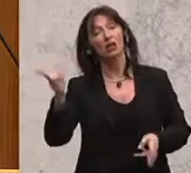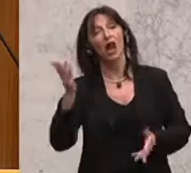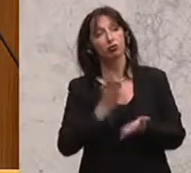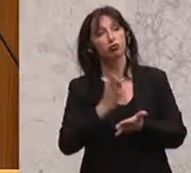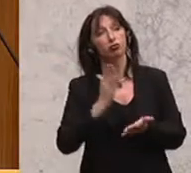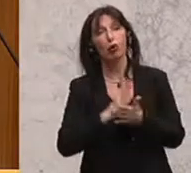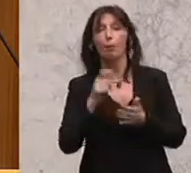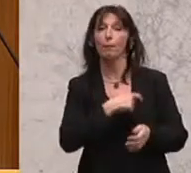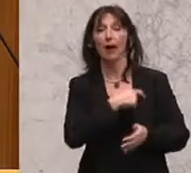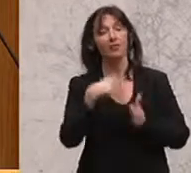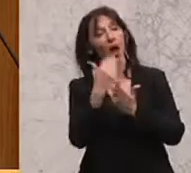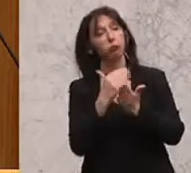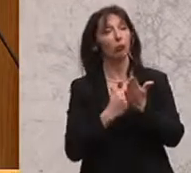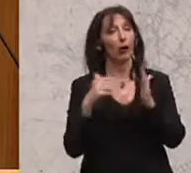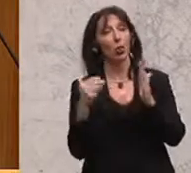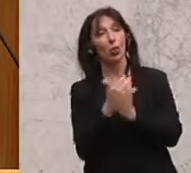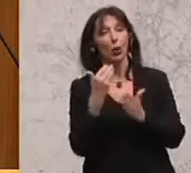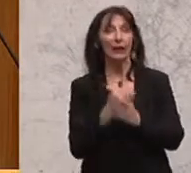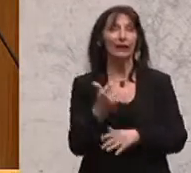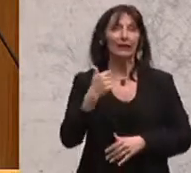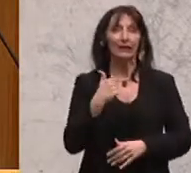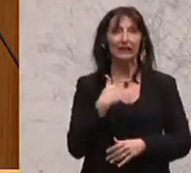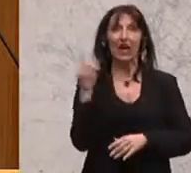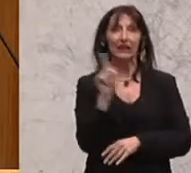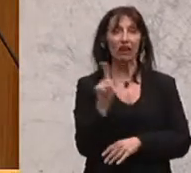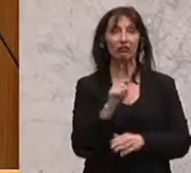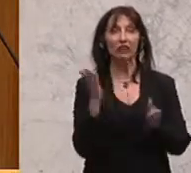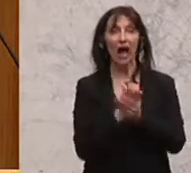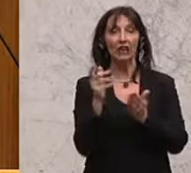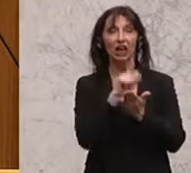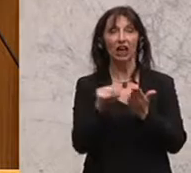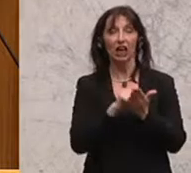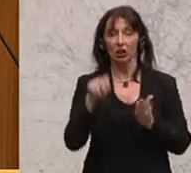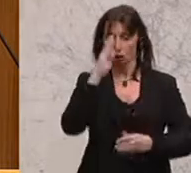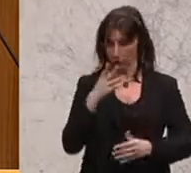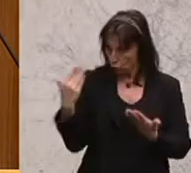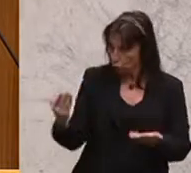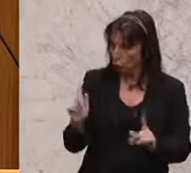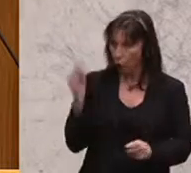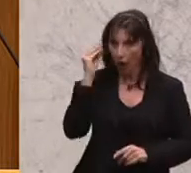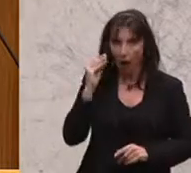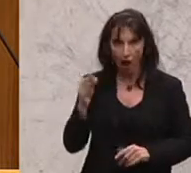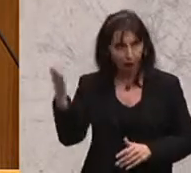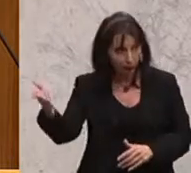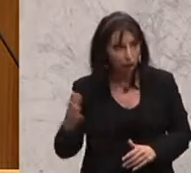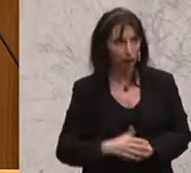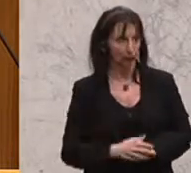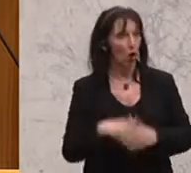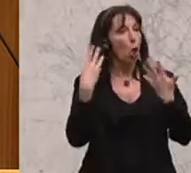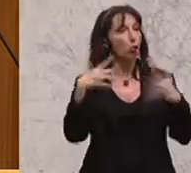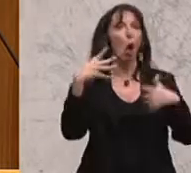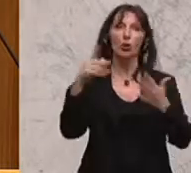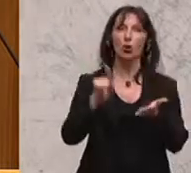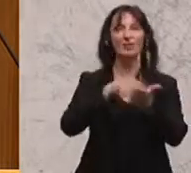neuen Parteiprogramm, 100-mal overgeschrieben, ich darf die Akten nicht schwärzen. Das wäre doch ein Vorschlag. Ja? Da können Sie sogar 99-mal